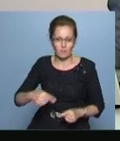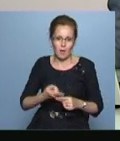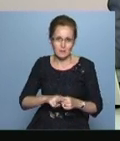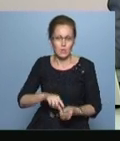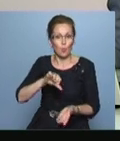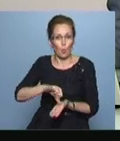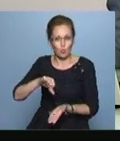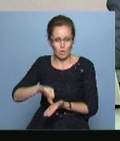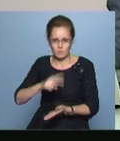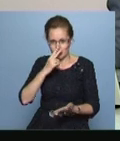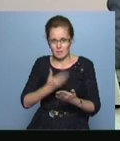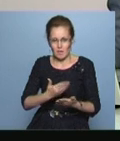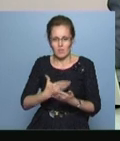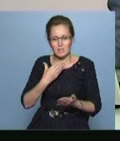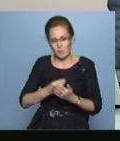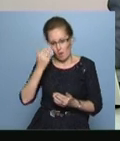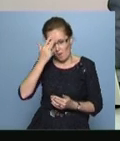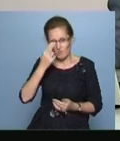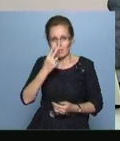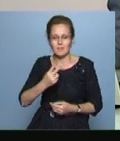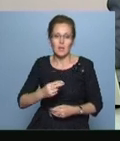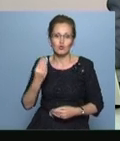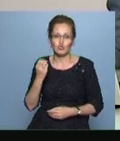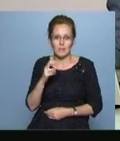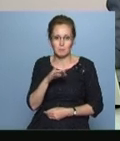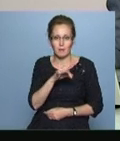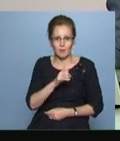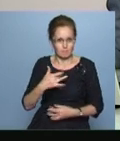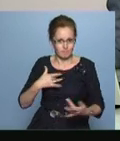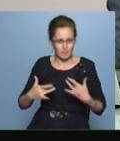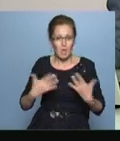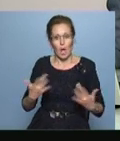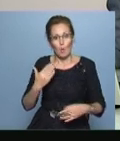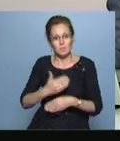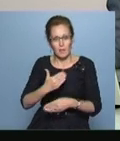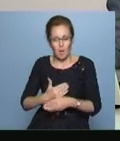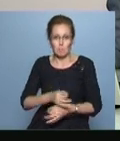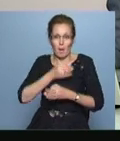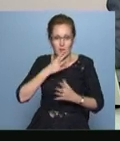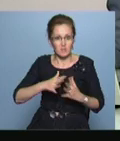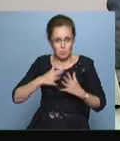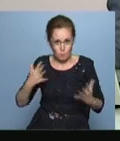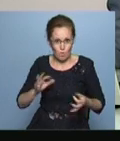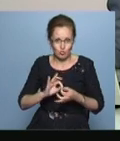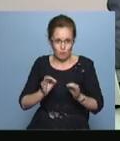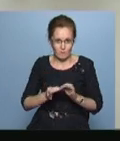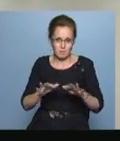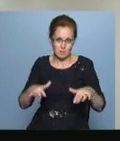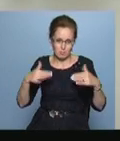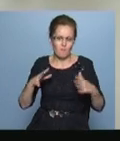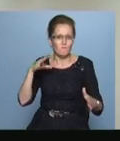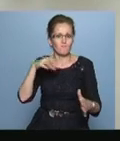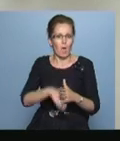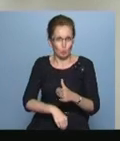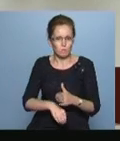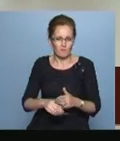свое видение Шекспира. Какой спектакль больше понравится ижевским зрителям, тот и войдет в репертуар театра. Если в